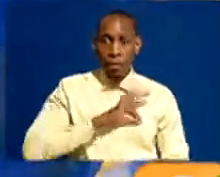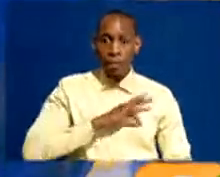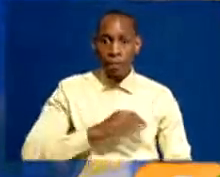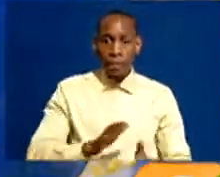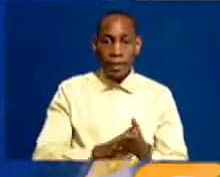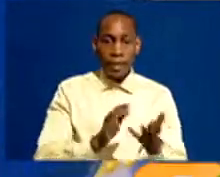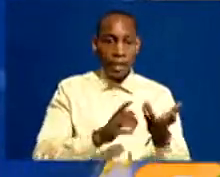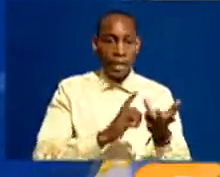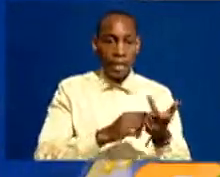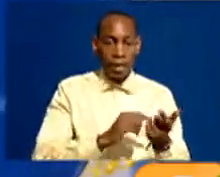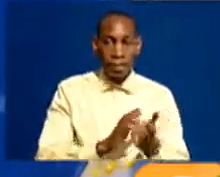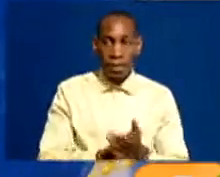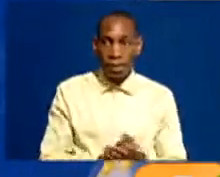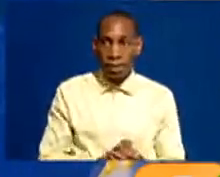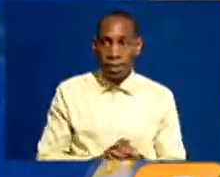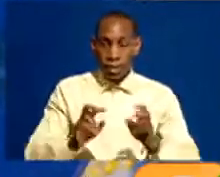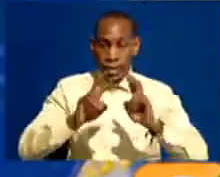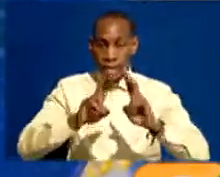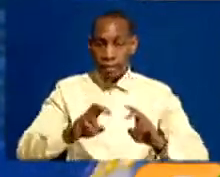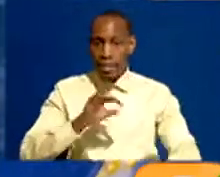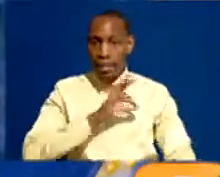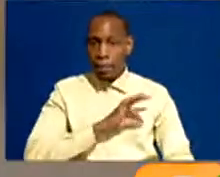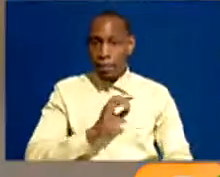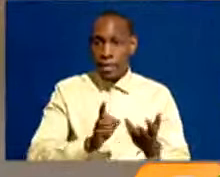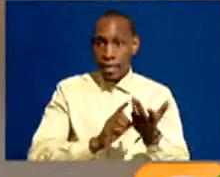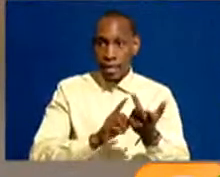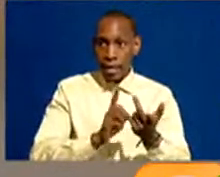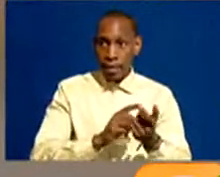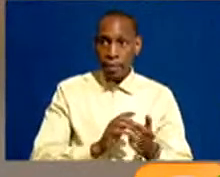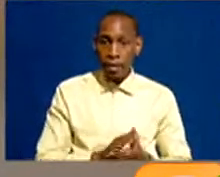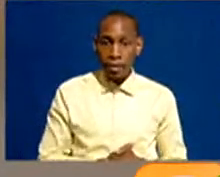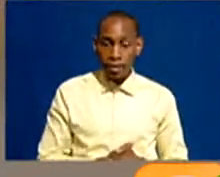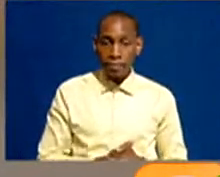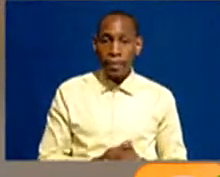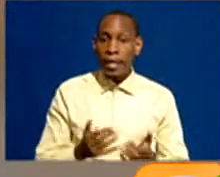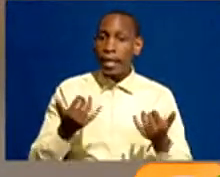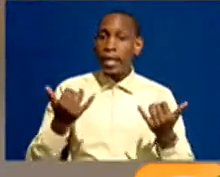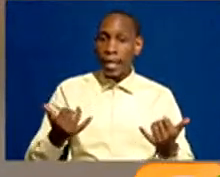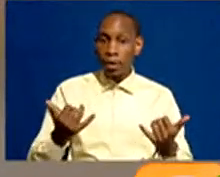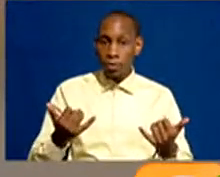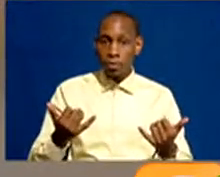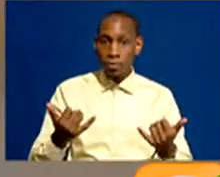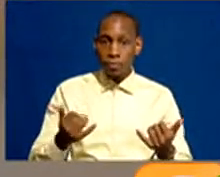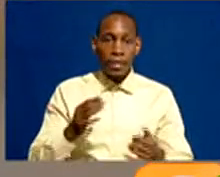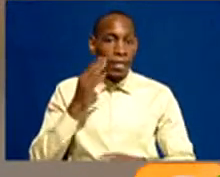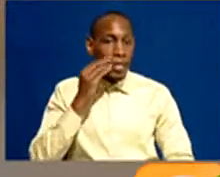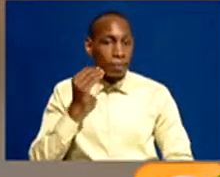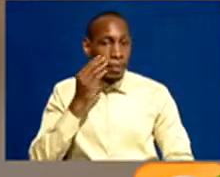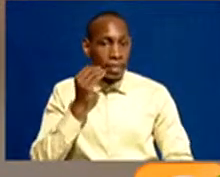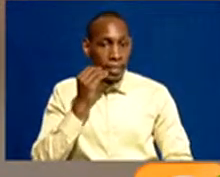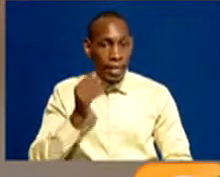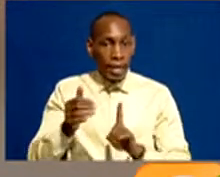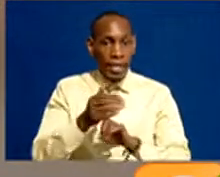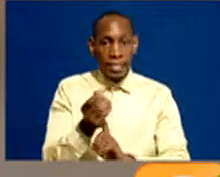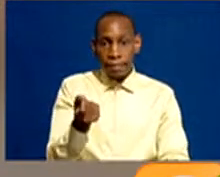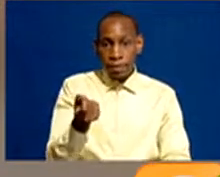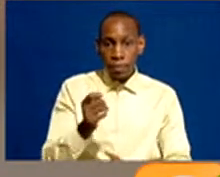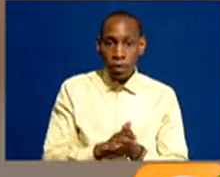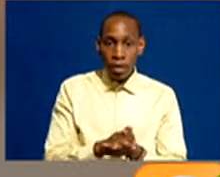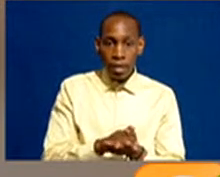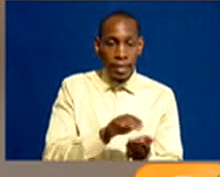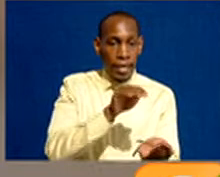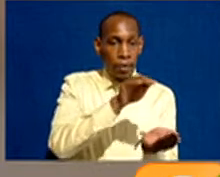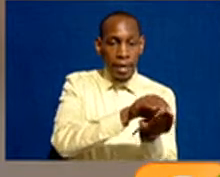margin? Nikaanza kuchunguza baka ile profit margin kwake. Ndivyo nilipata experience kidogo, nilikuwa na save